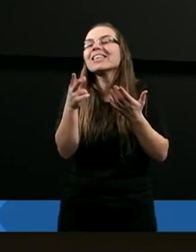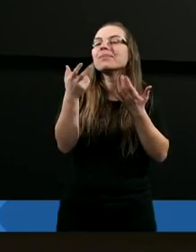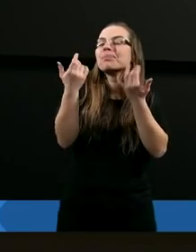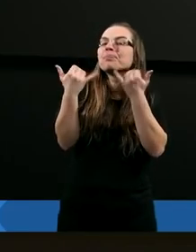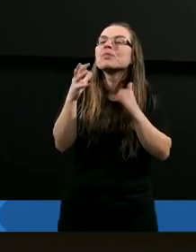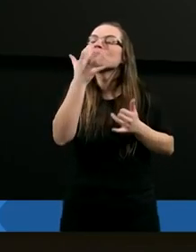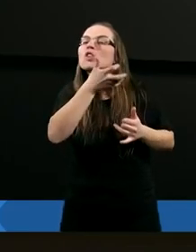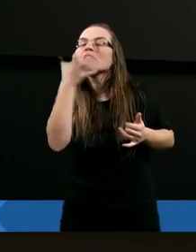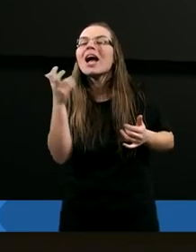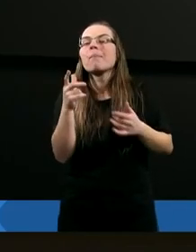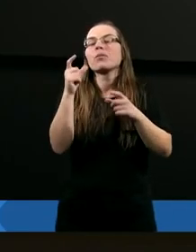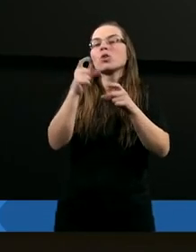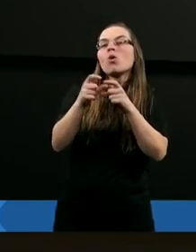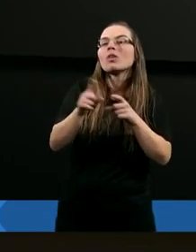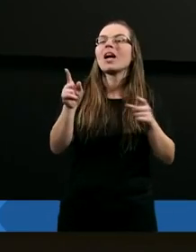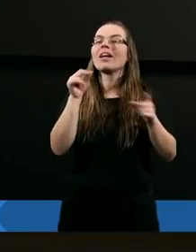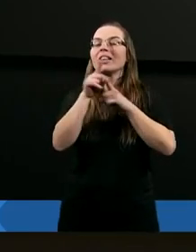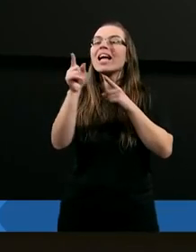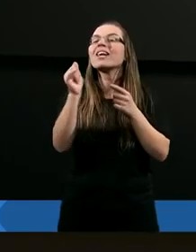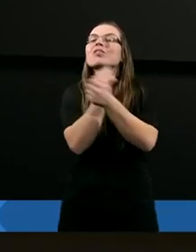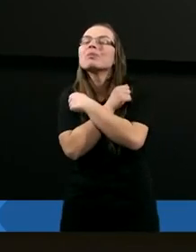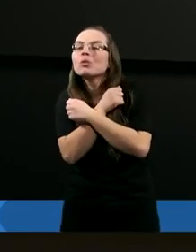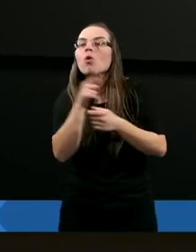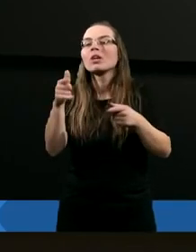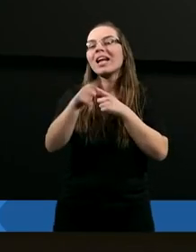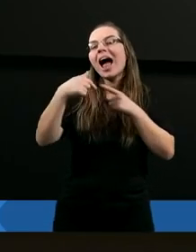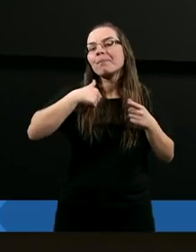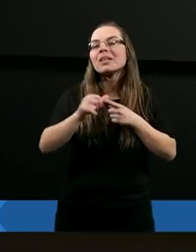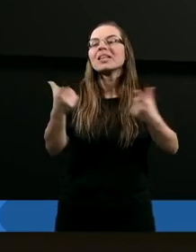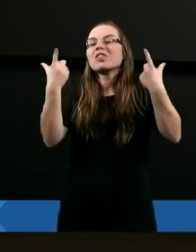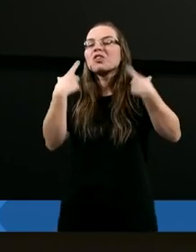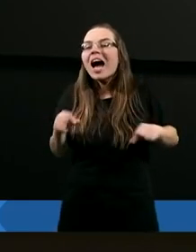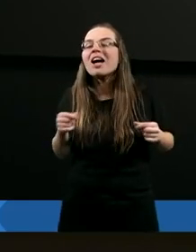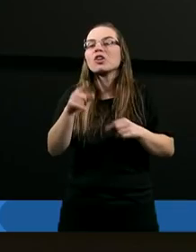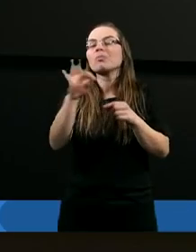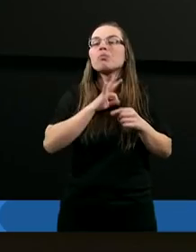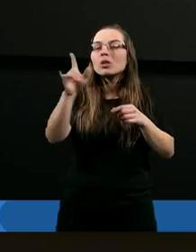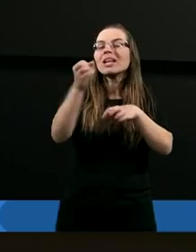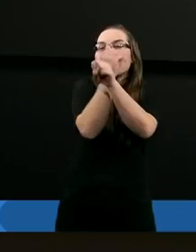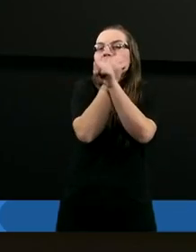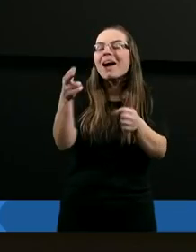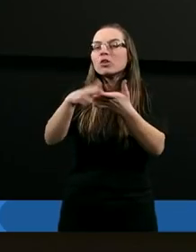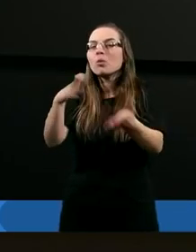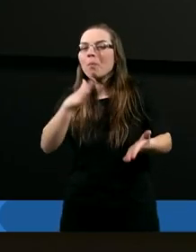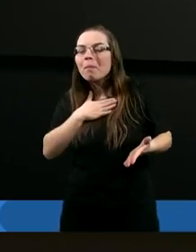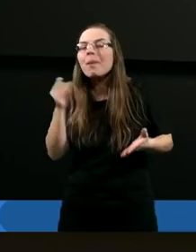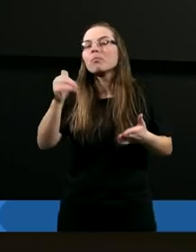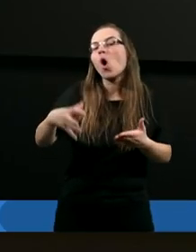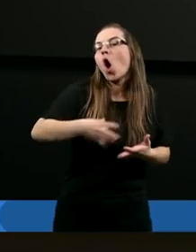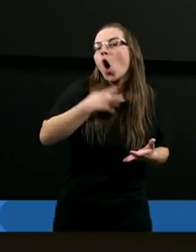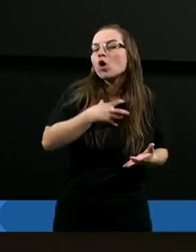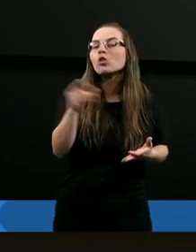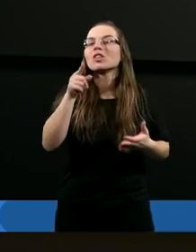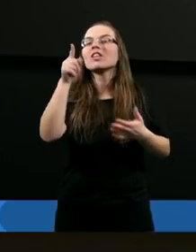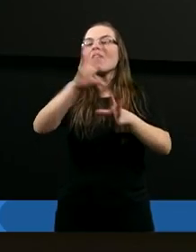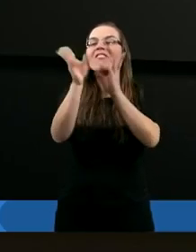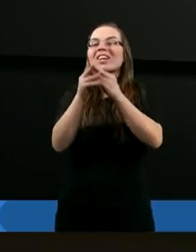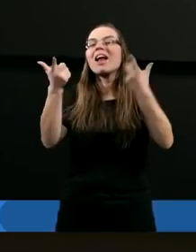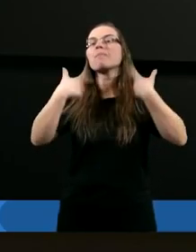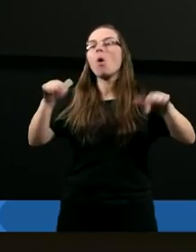ciepłych relacji i to jest dla mnie zaszczyt. Myślę, że będę wyrazicielem waszych także odczuć, że wielki,